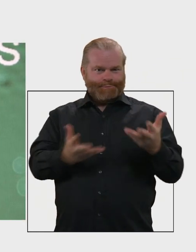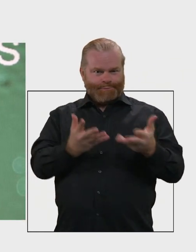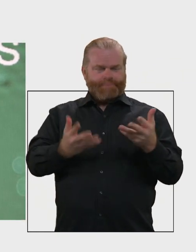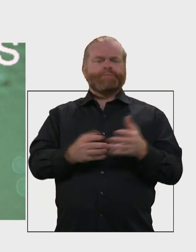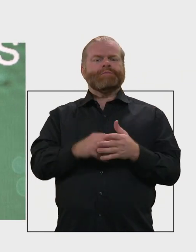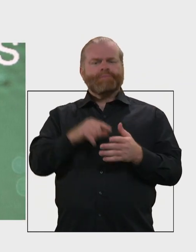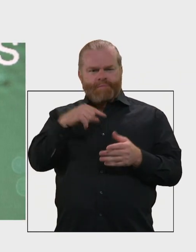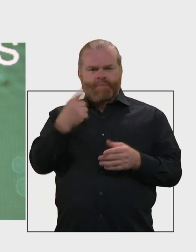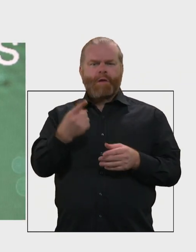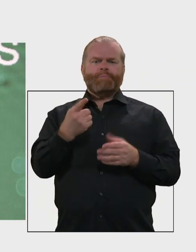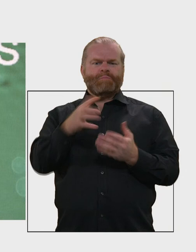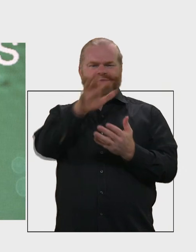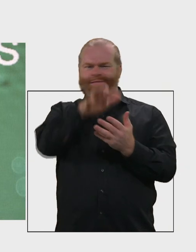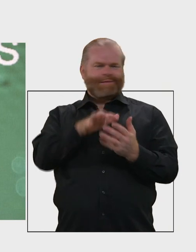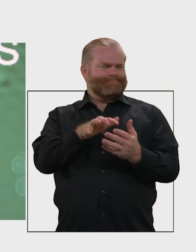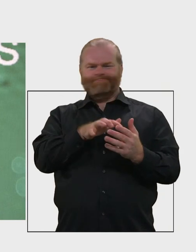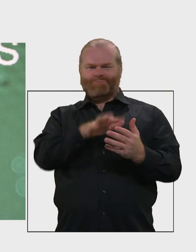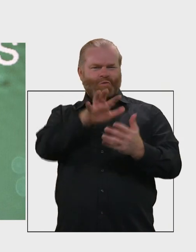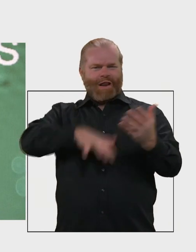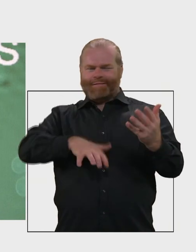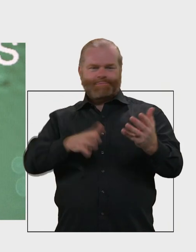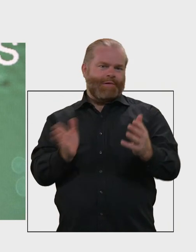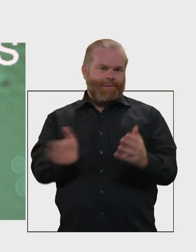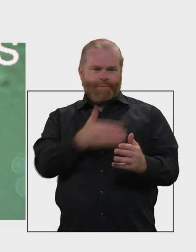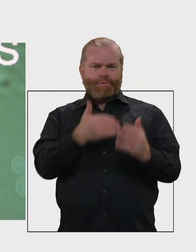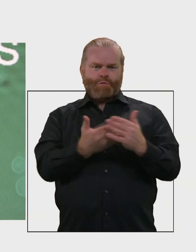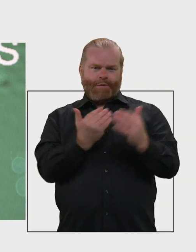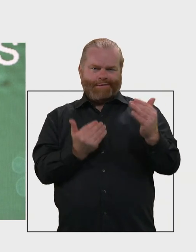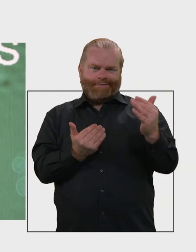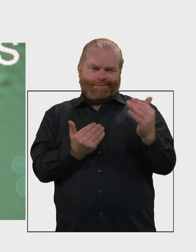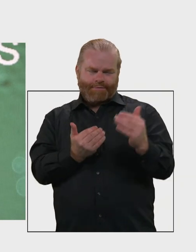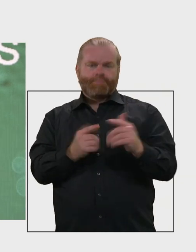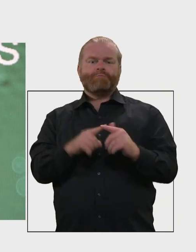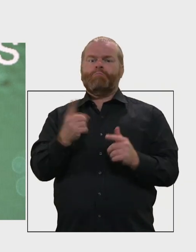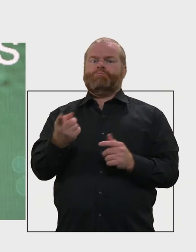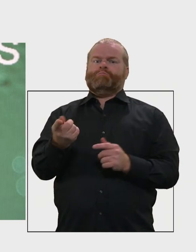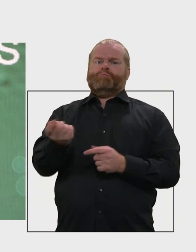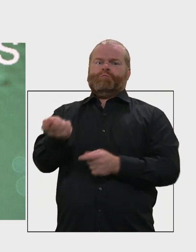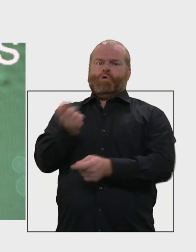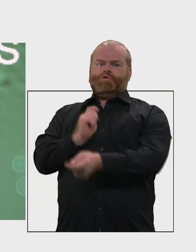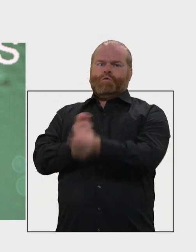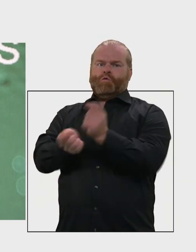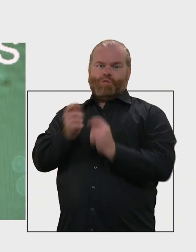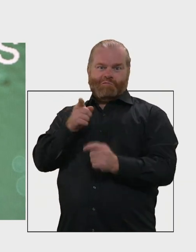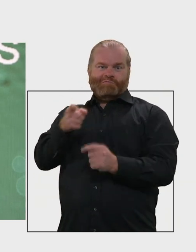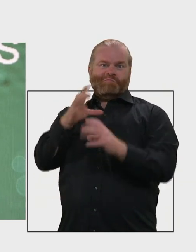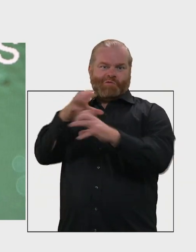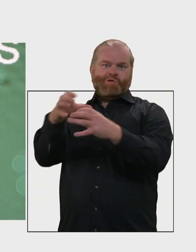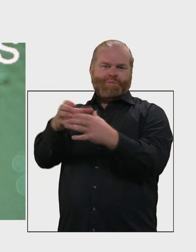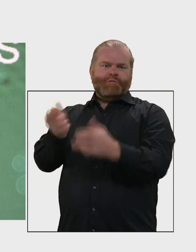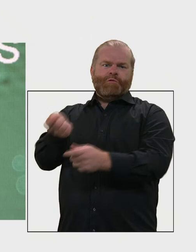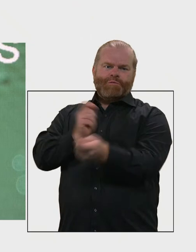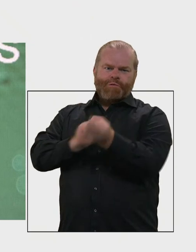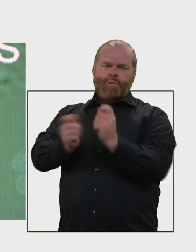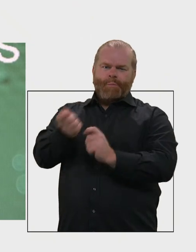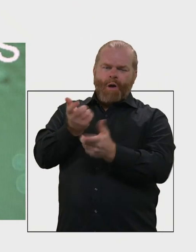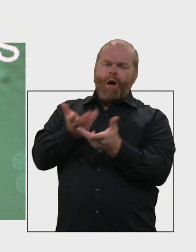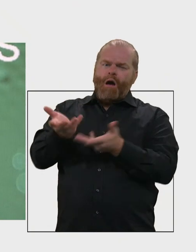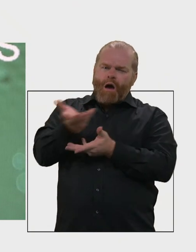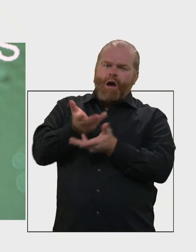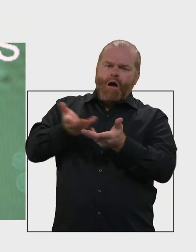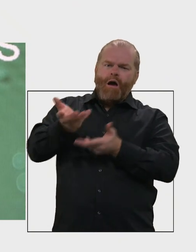es funktioniert nicht. Also das ist schon so ein Beispiel. Und natürlich auch ganz konkret diese Tastfolie. Das war schon auch nochmal eine